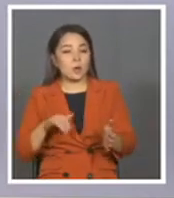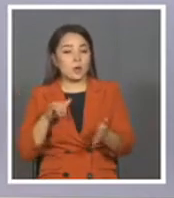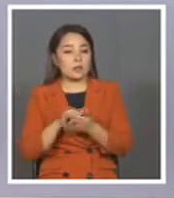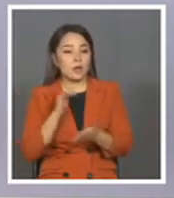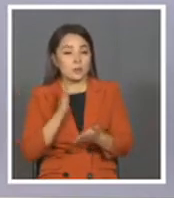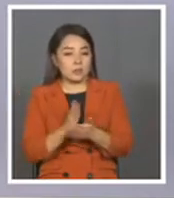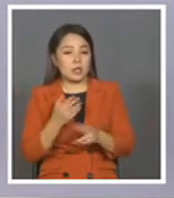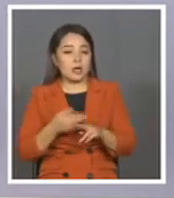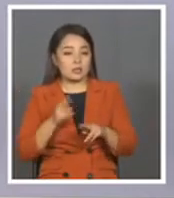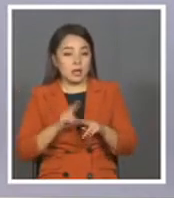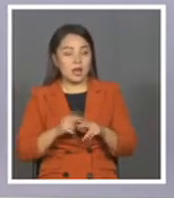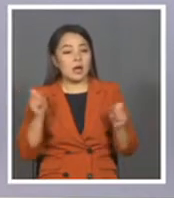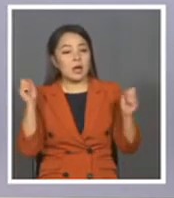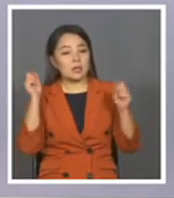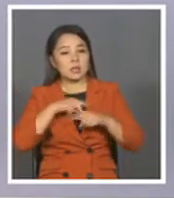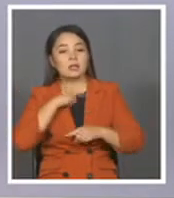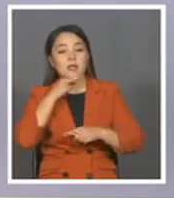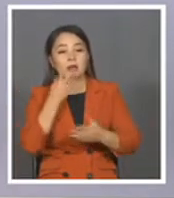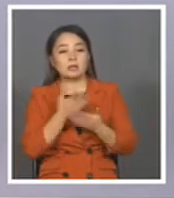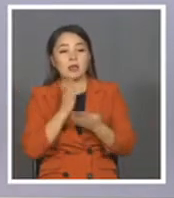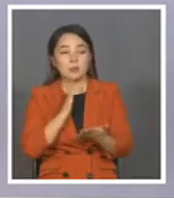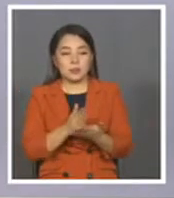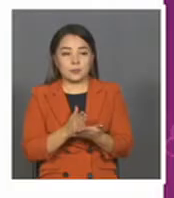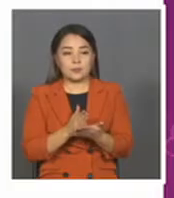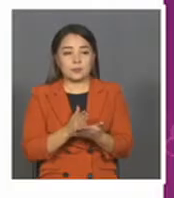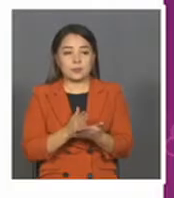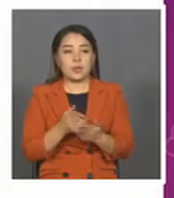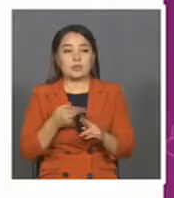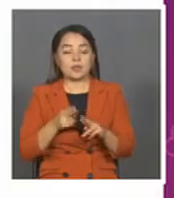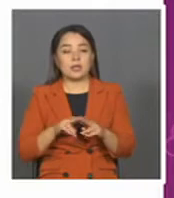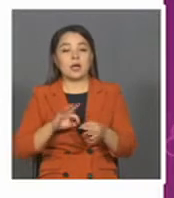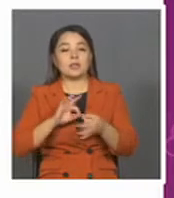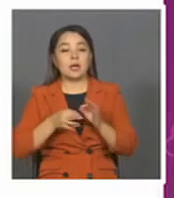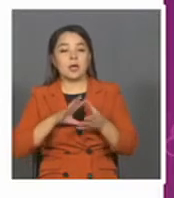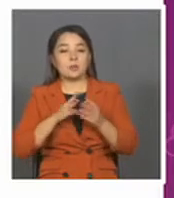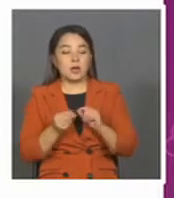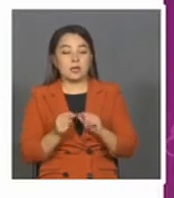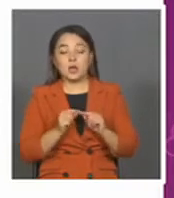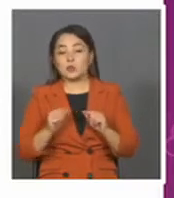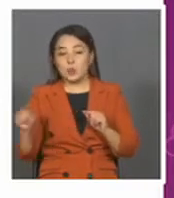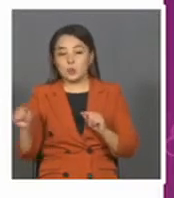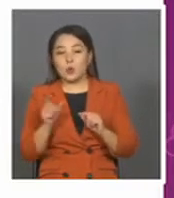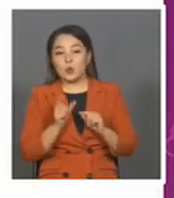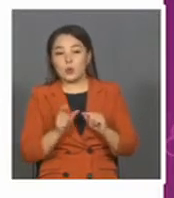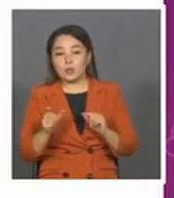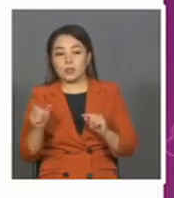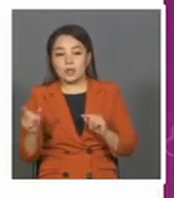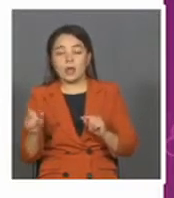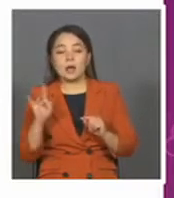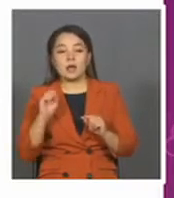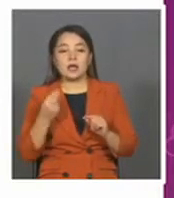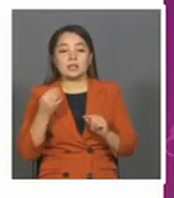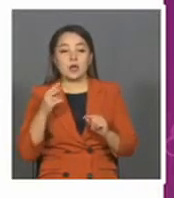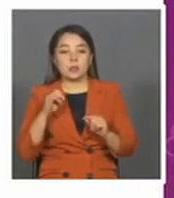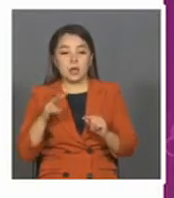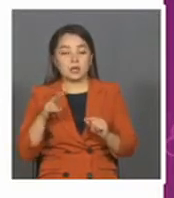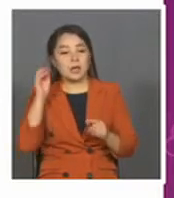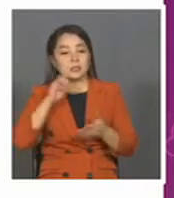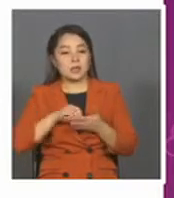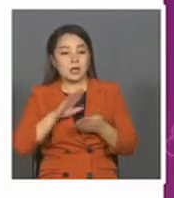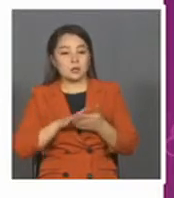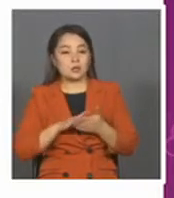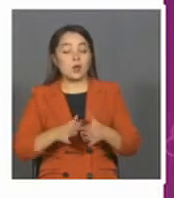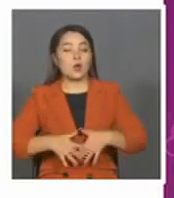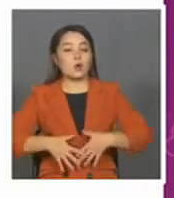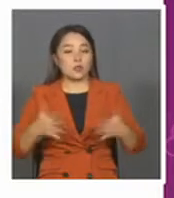Демек, анықтап айтатын болсақ, координаттық түзу бойында салыстырылатын рационал сандардың үлкені